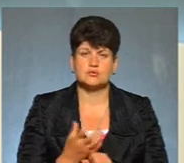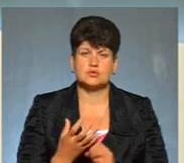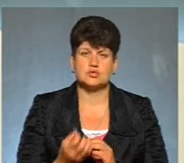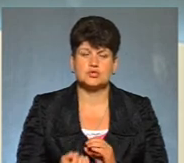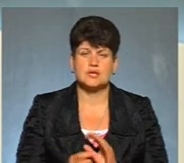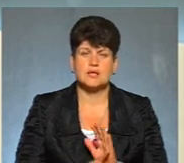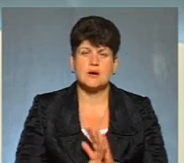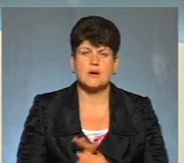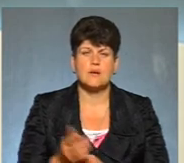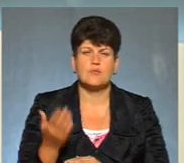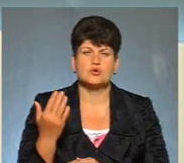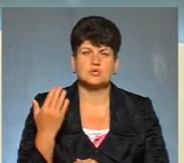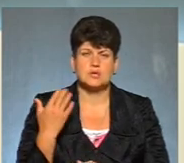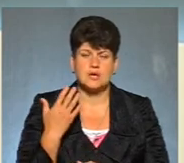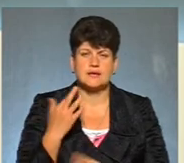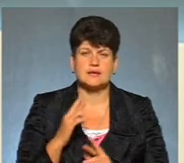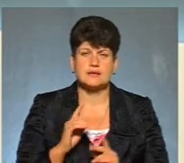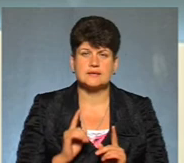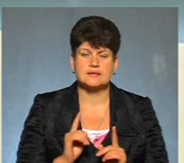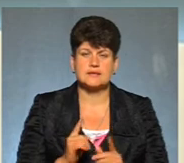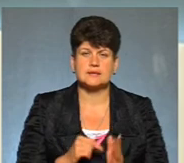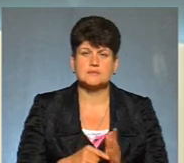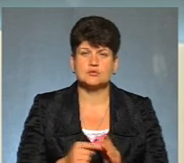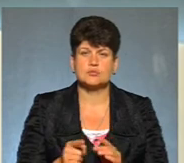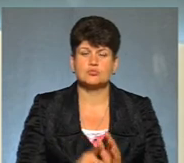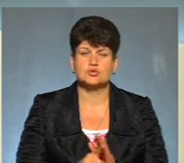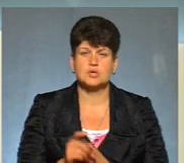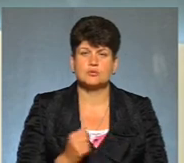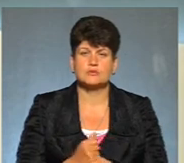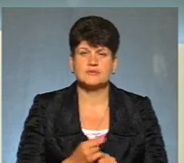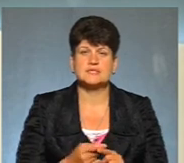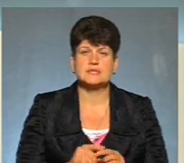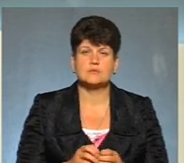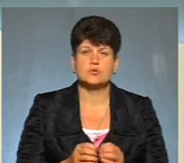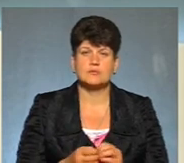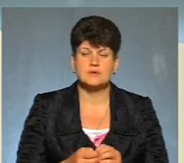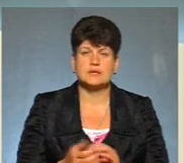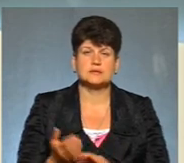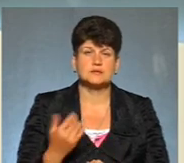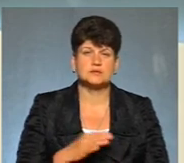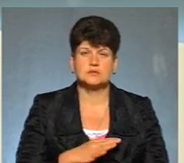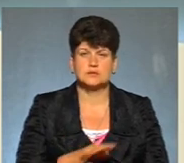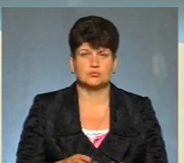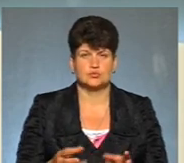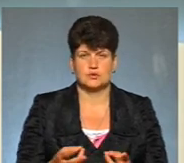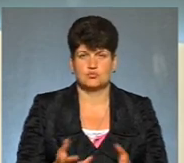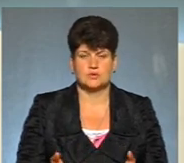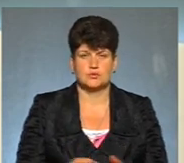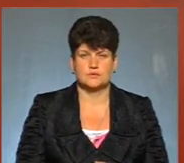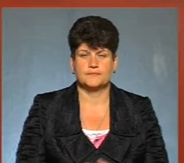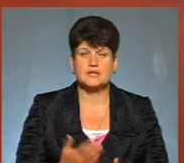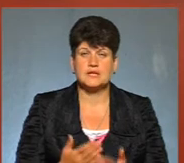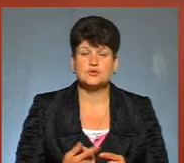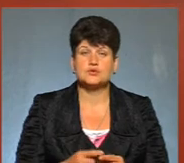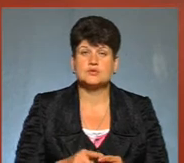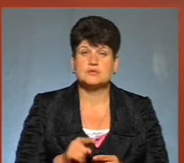самих початках, як тільки місто Тернопіль почало працювати з цією проблемою. Просто до цього не було необхідності. Якщо такі